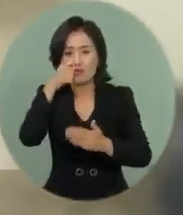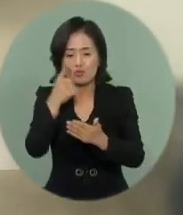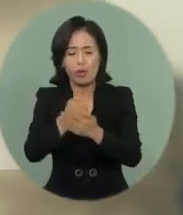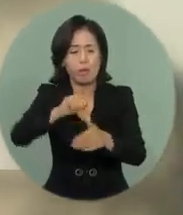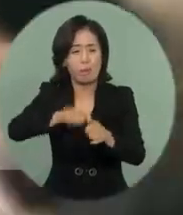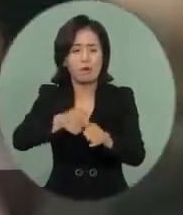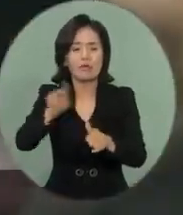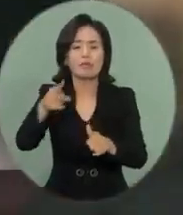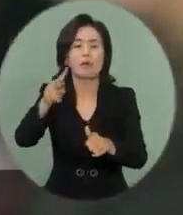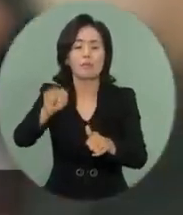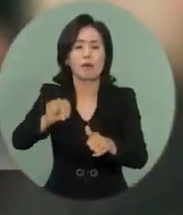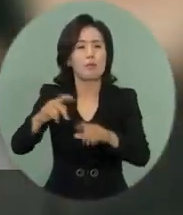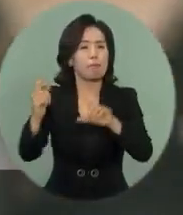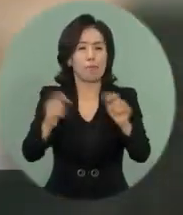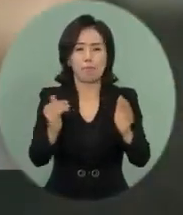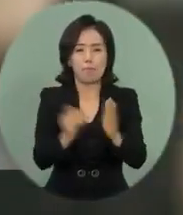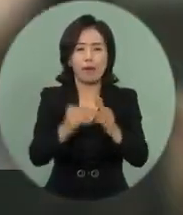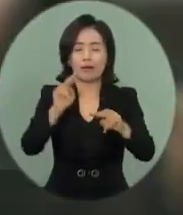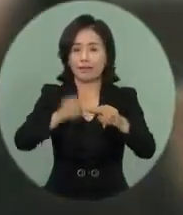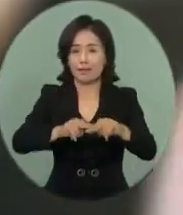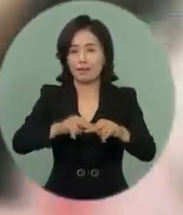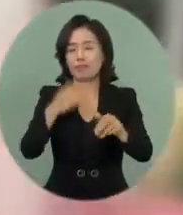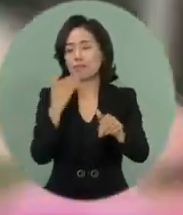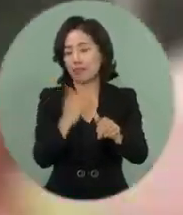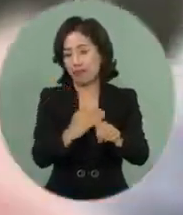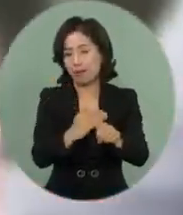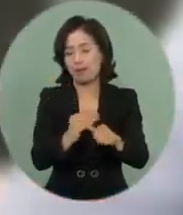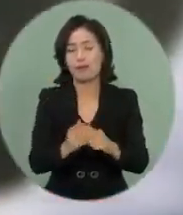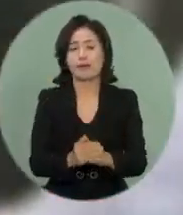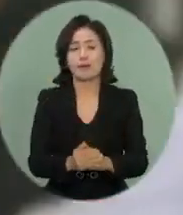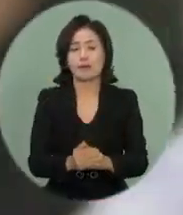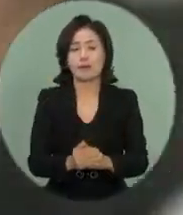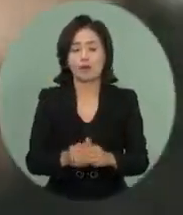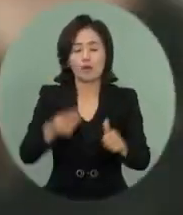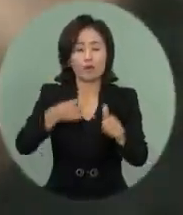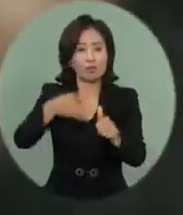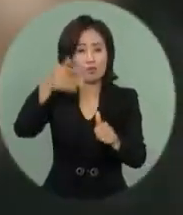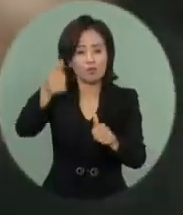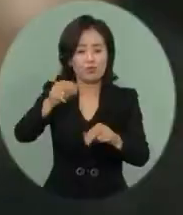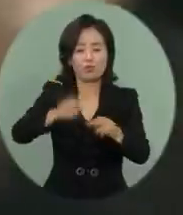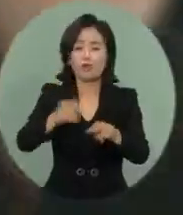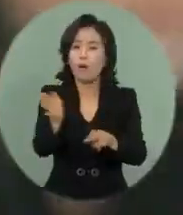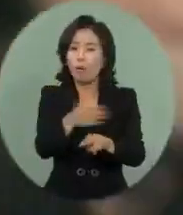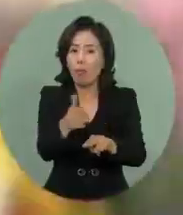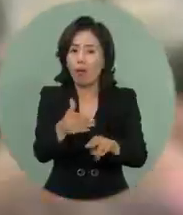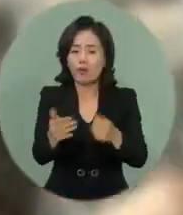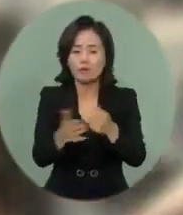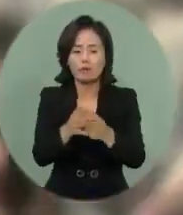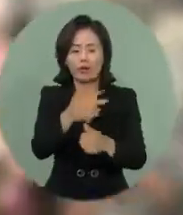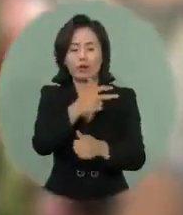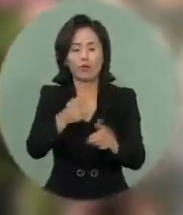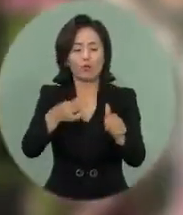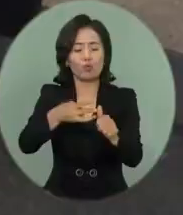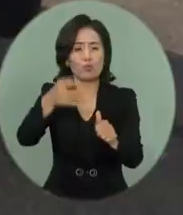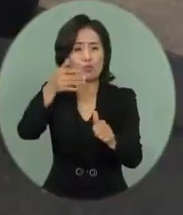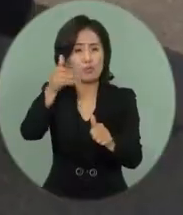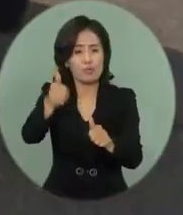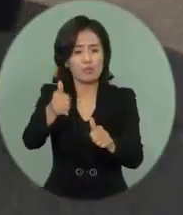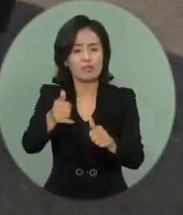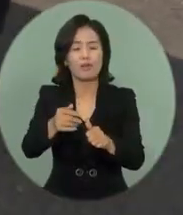벌금 200만 원 형이 확정돼 직위를 잃었습니다. 잇따른 군수 공백 사태에 국민들은 큰 실망감을